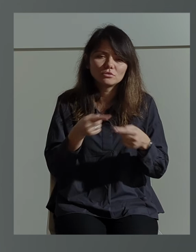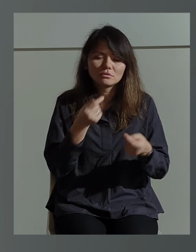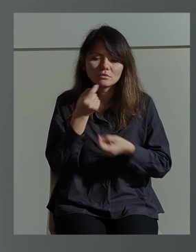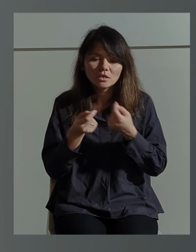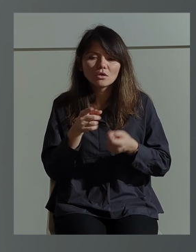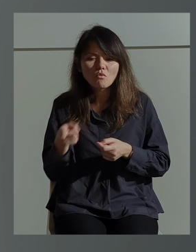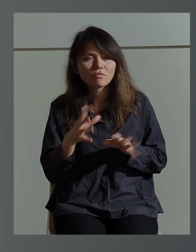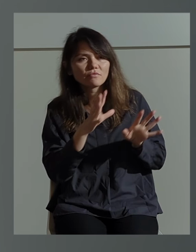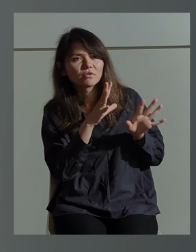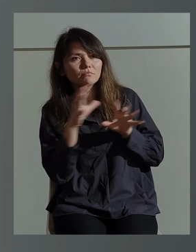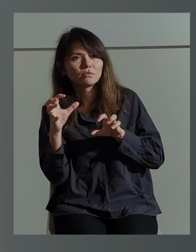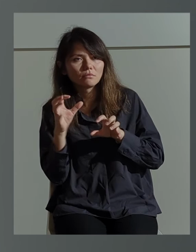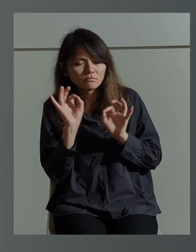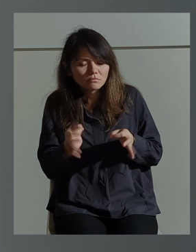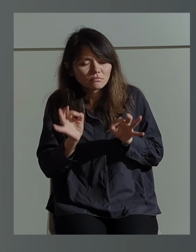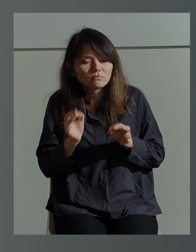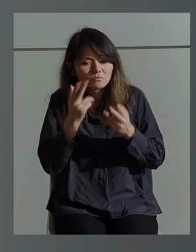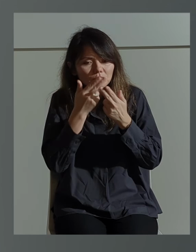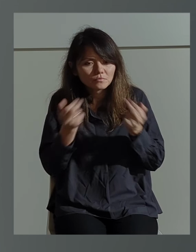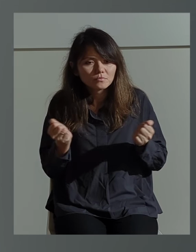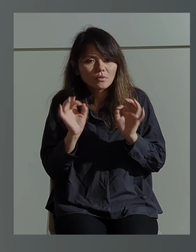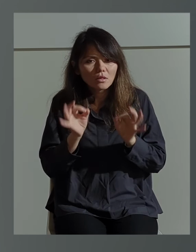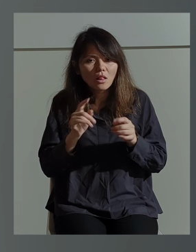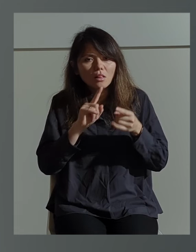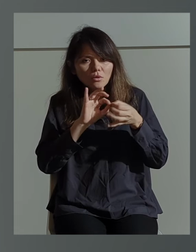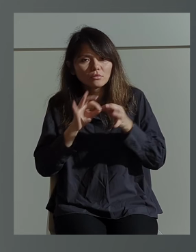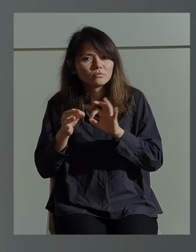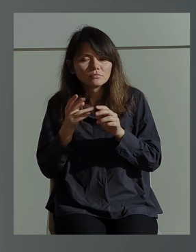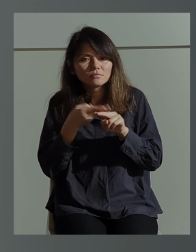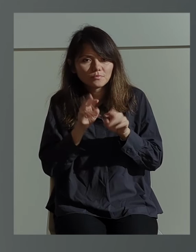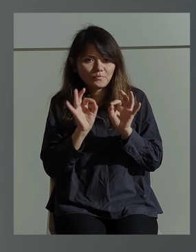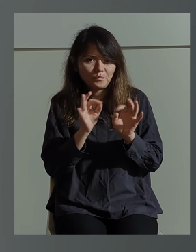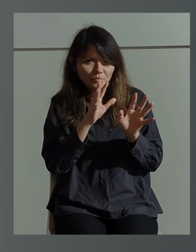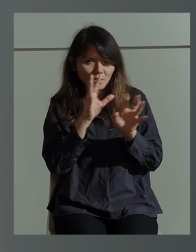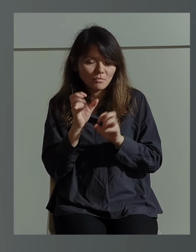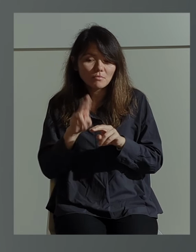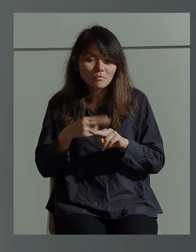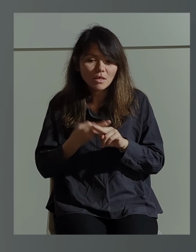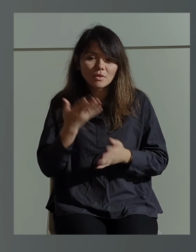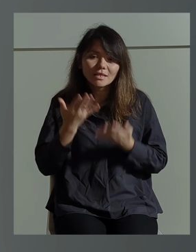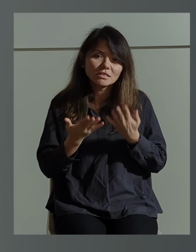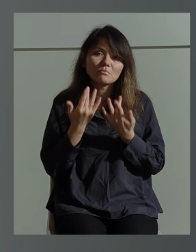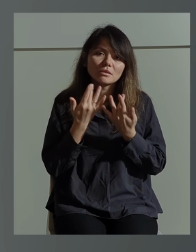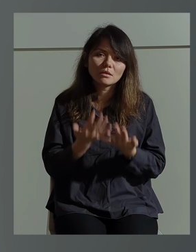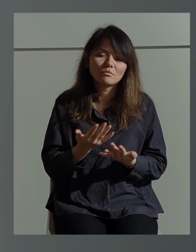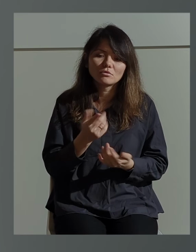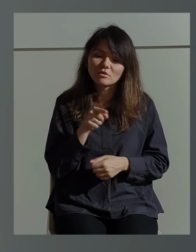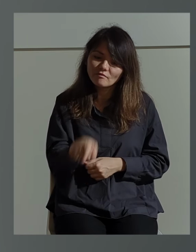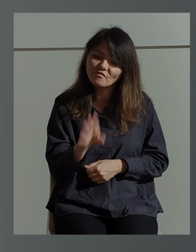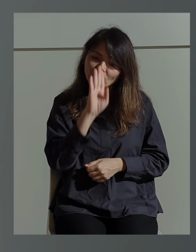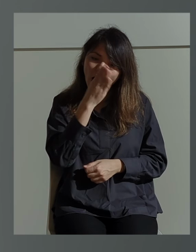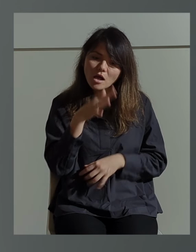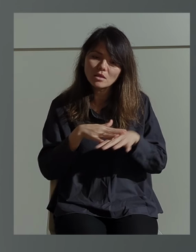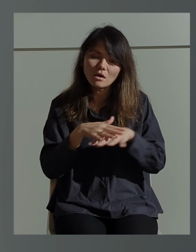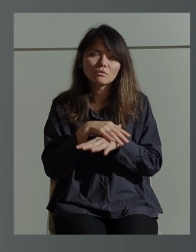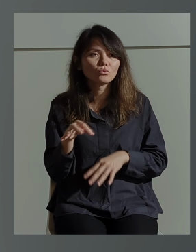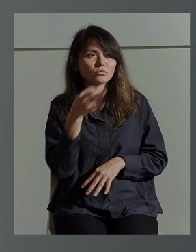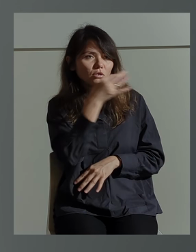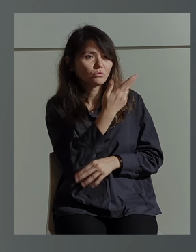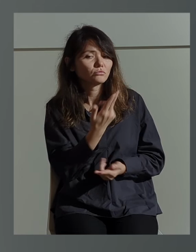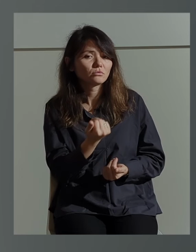алогизм логично существенно и не мелочной сказать что он враг народа он